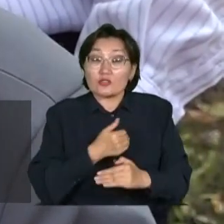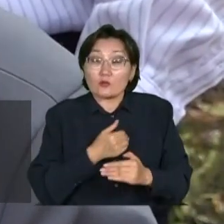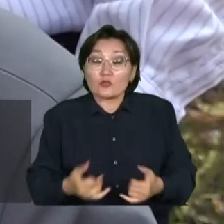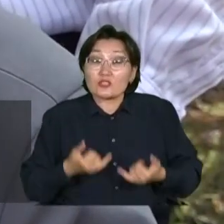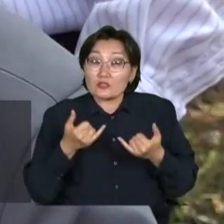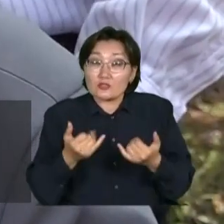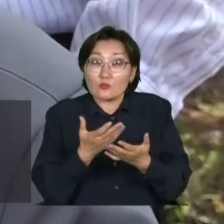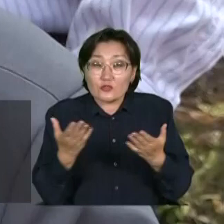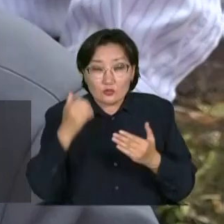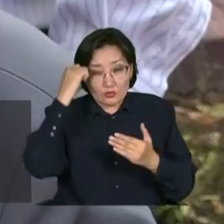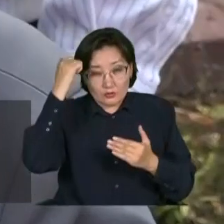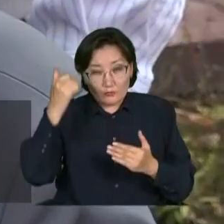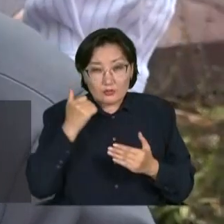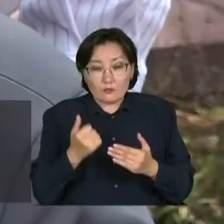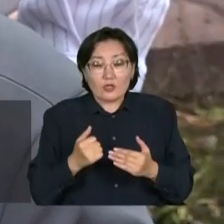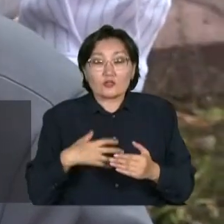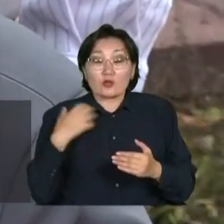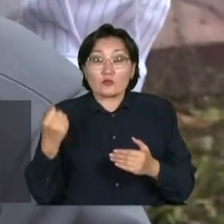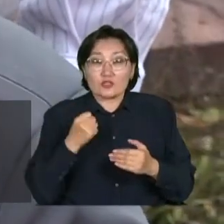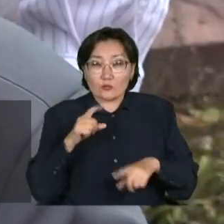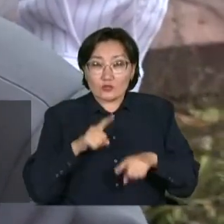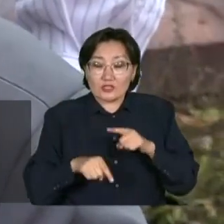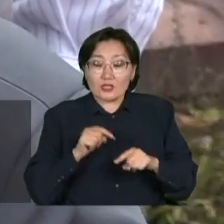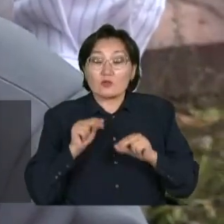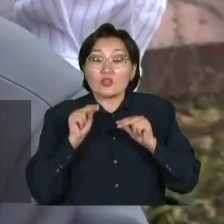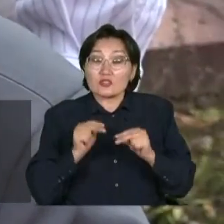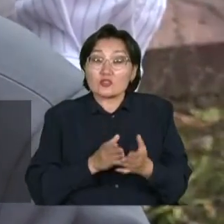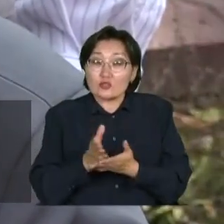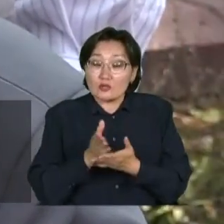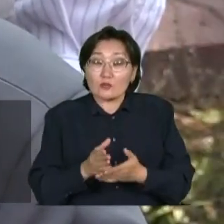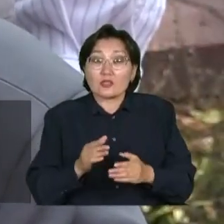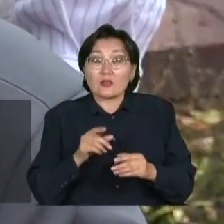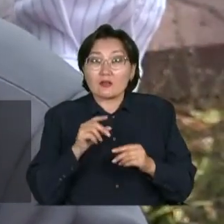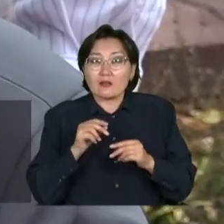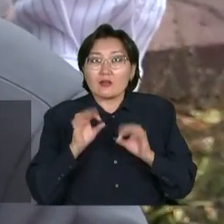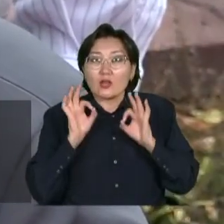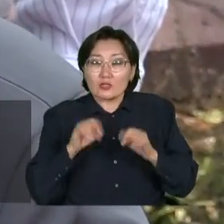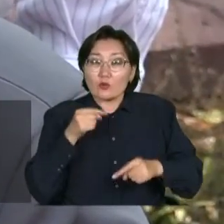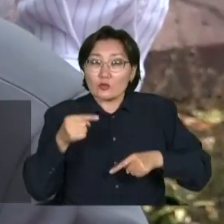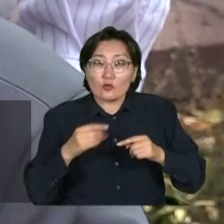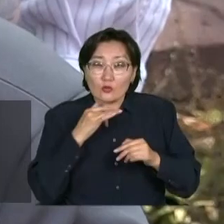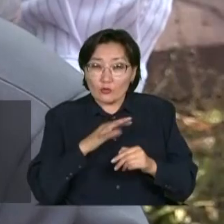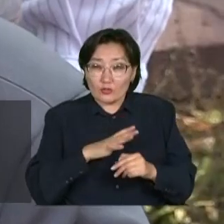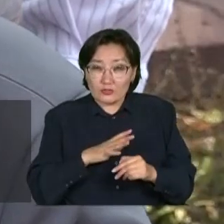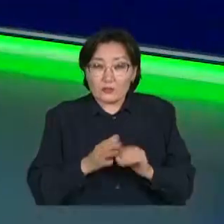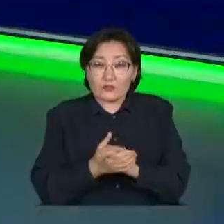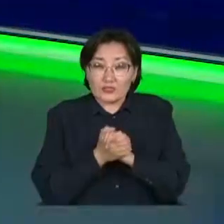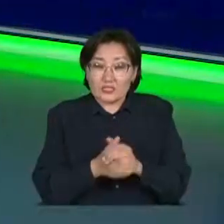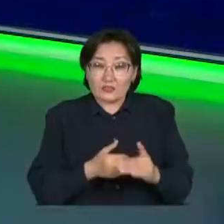жатқан құрметтеріңізге рахмет. Ер жүрек, отанына адал ұрпағымыз көп болсын. Елімізде әрдайым бейбітшілік болсын.